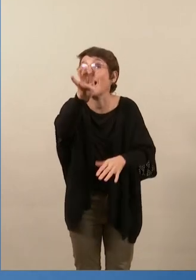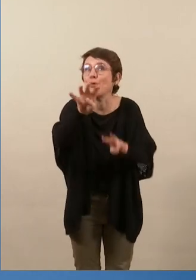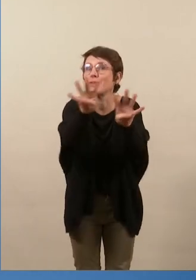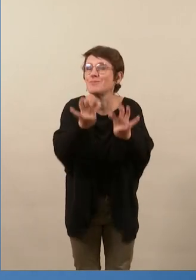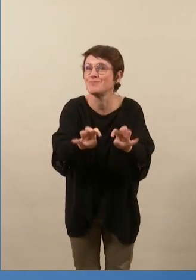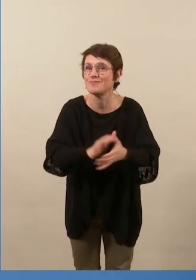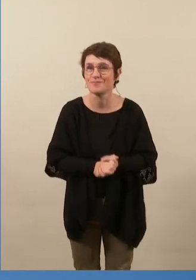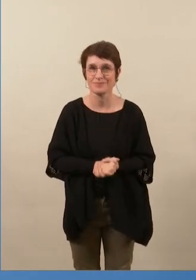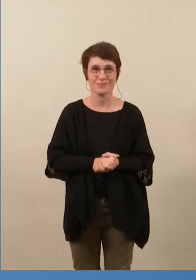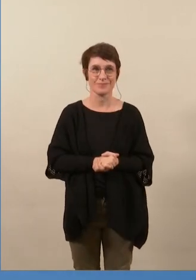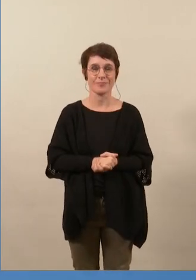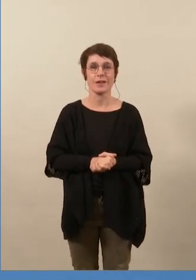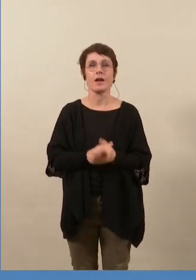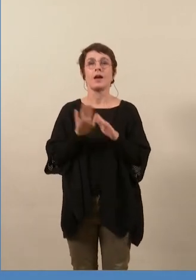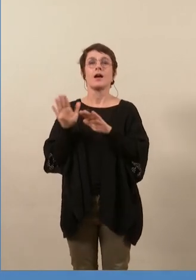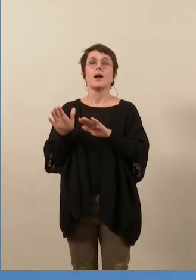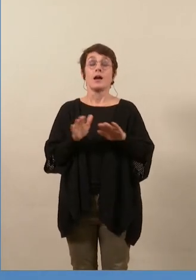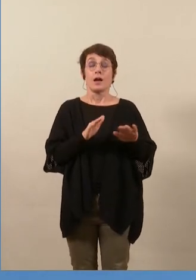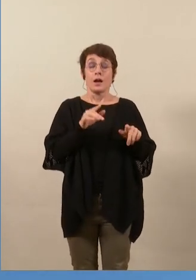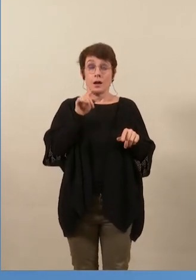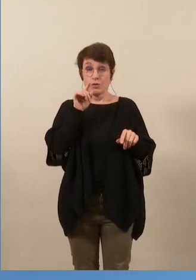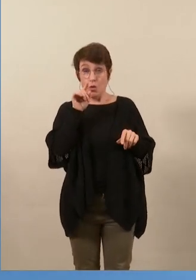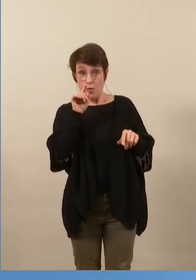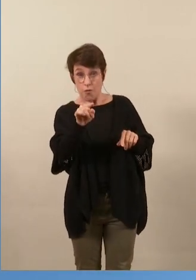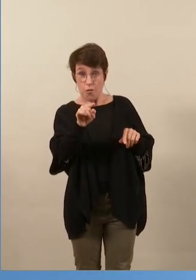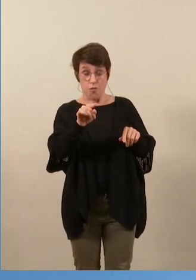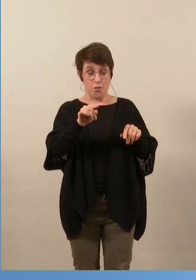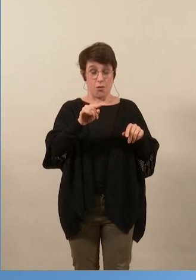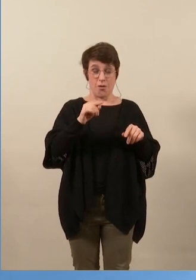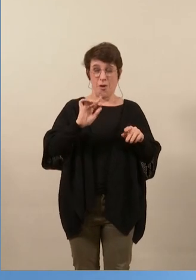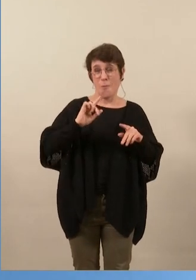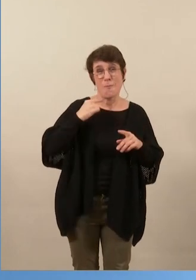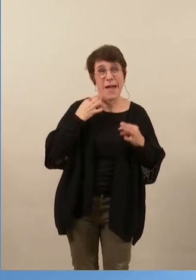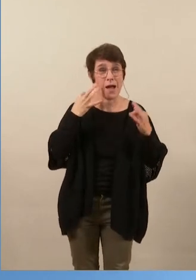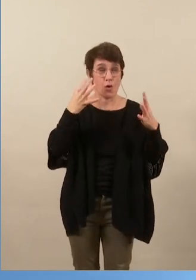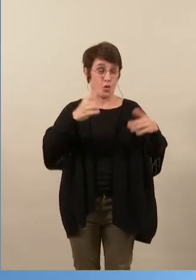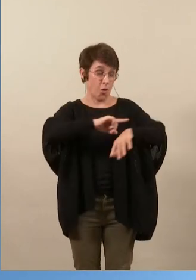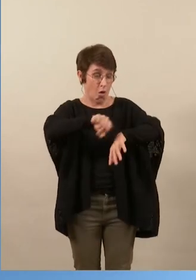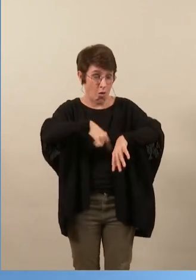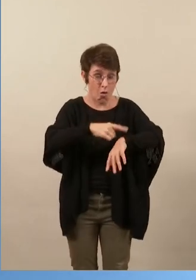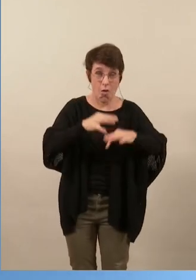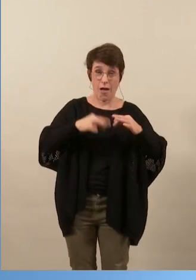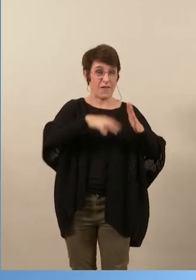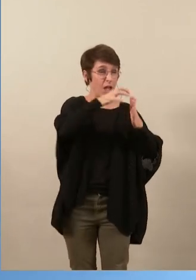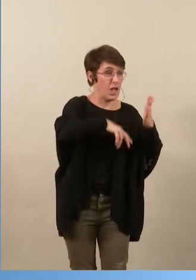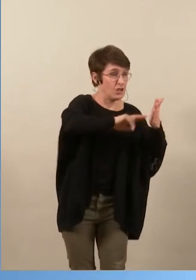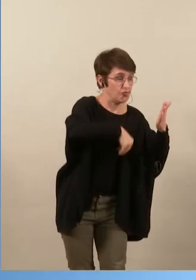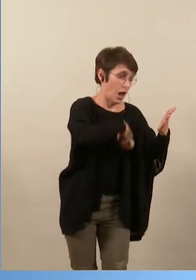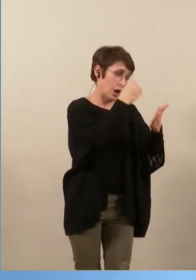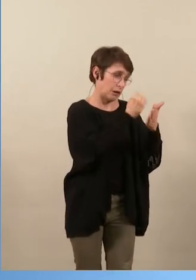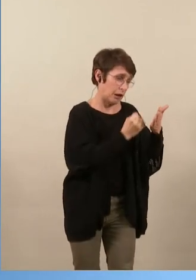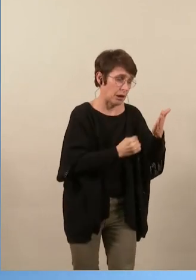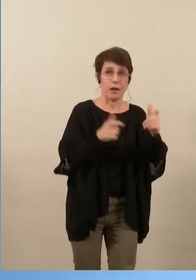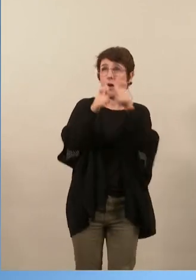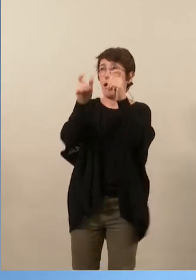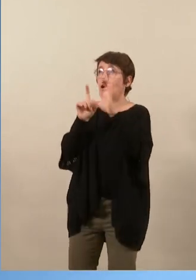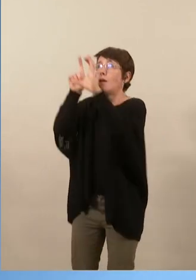déployé et la communication autour de ces indicateurs ces chartes ces adhésions visent en réalité à